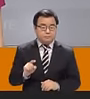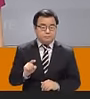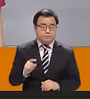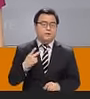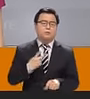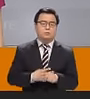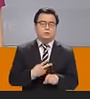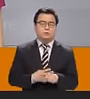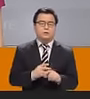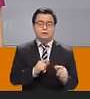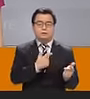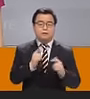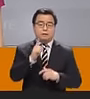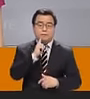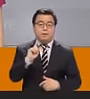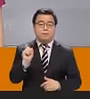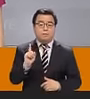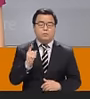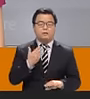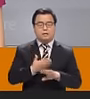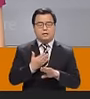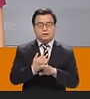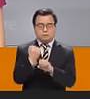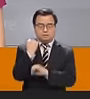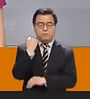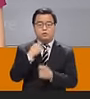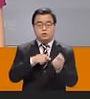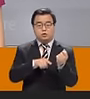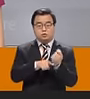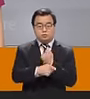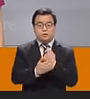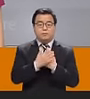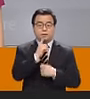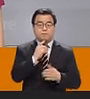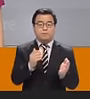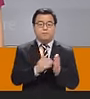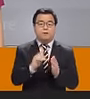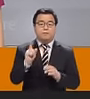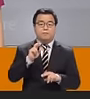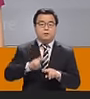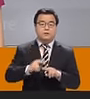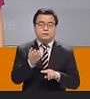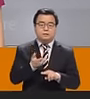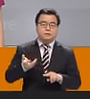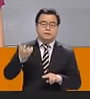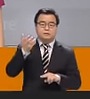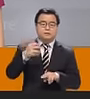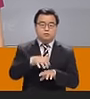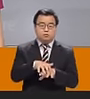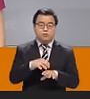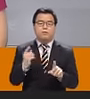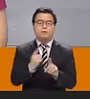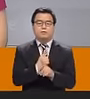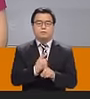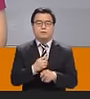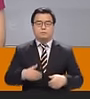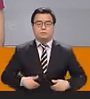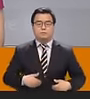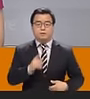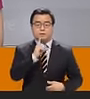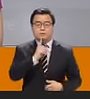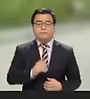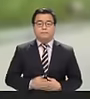근본적인 원인이 있을 수 있다고 말합니다. 바로 승진 구조를 손봐야 한다는 건데 무슨 얘기일까요? 박용필 기자입니다.